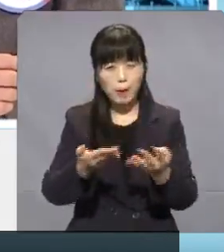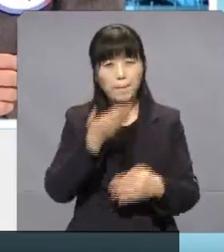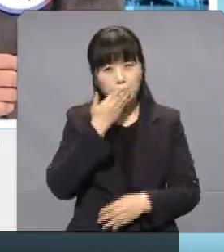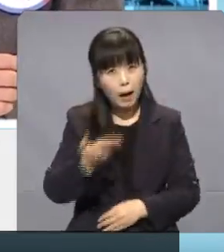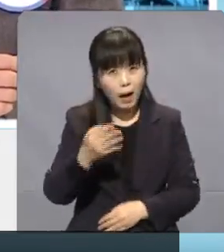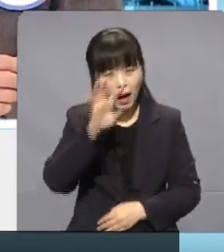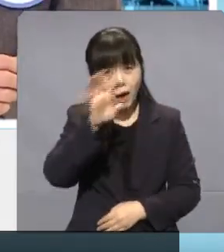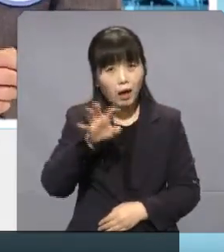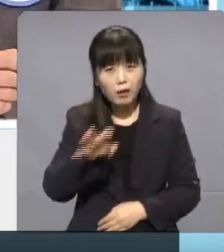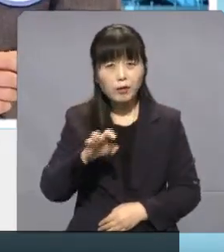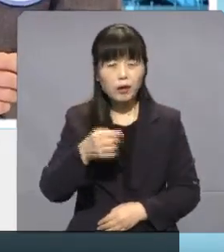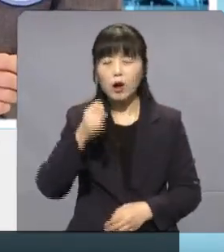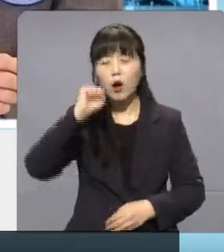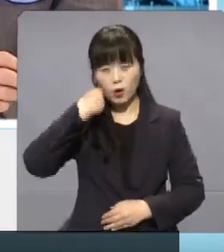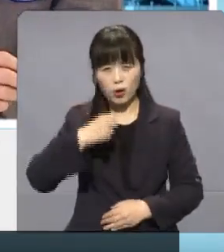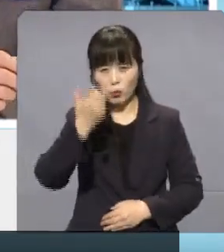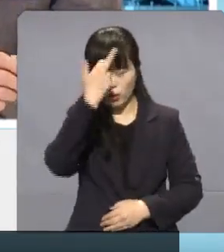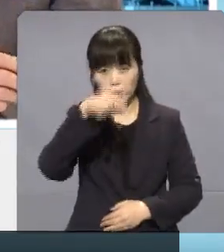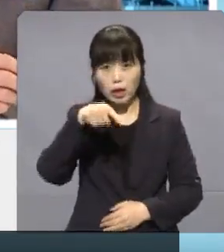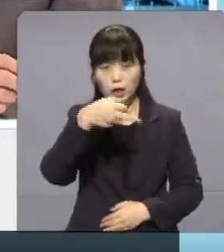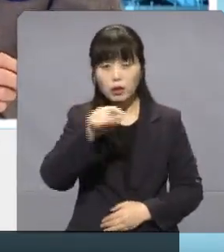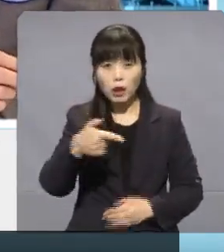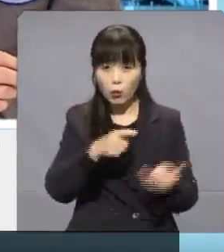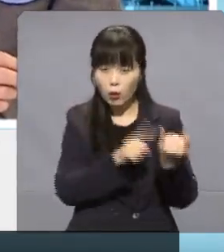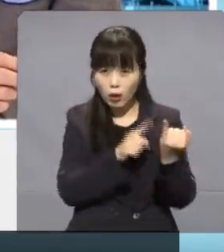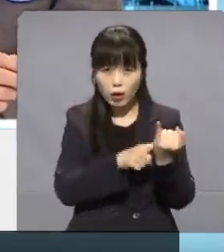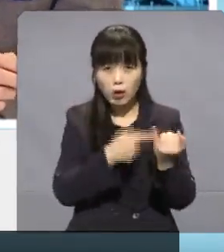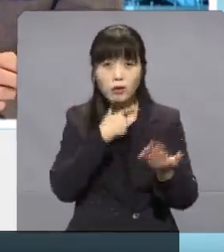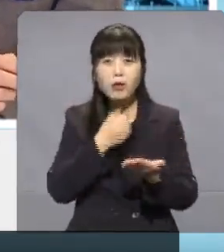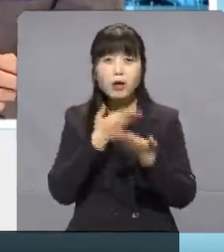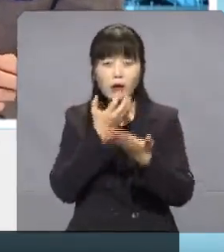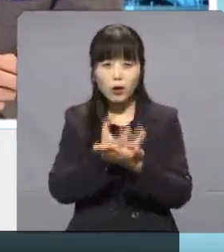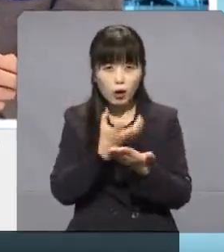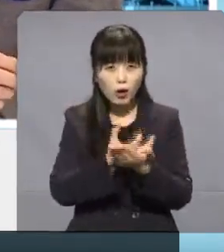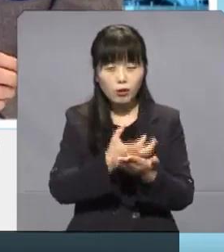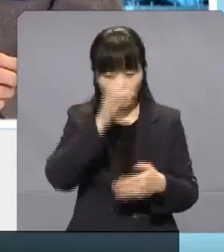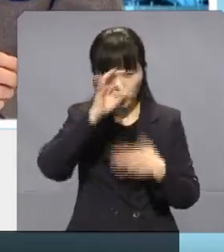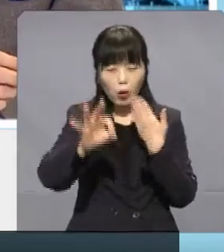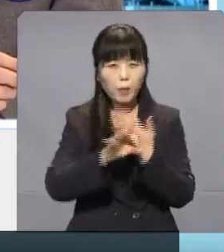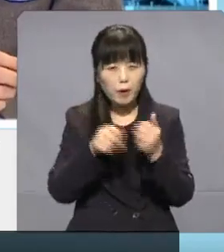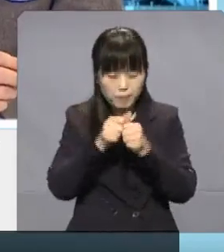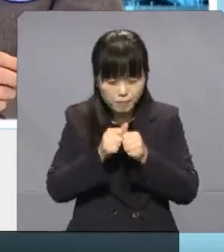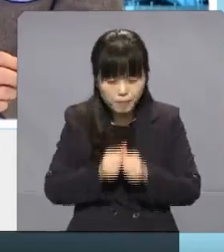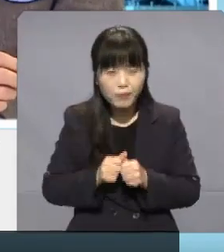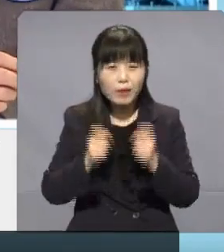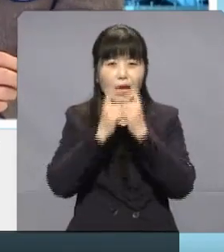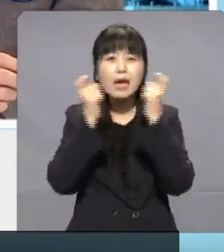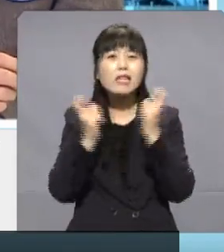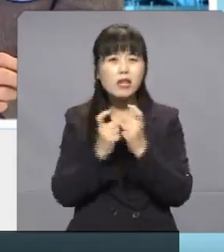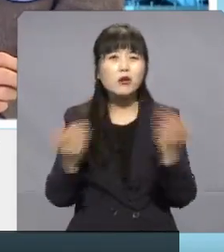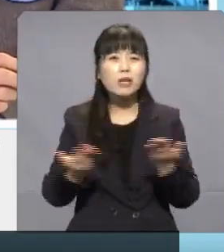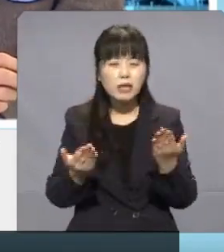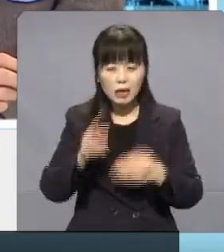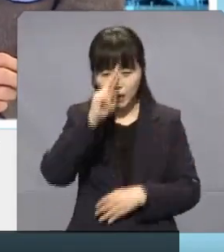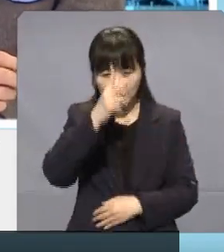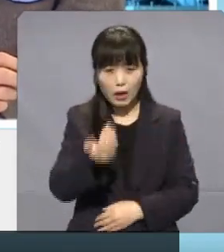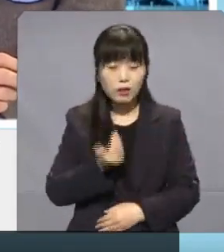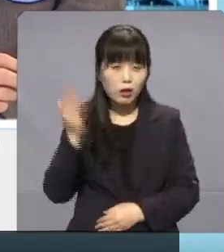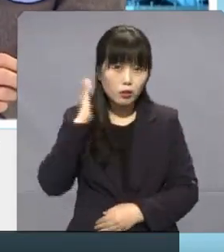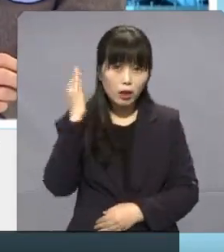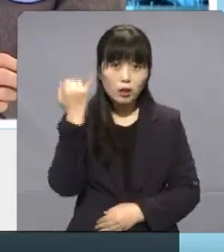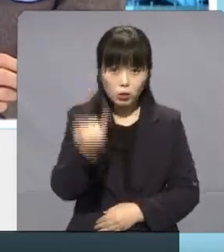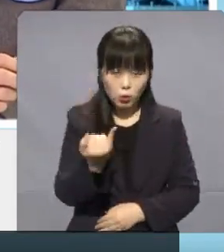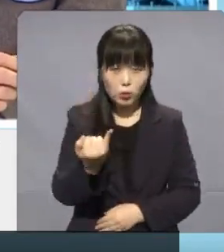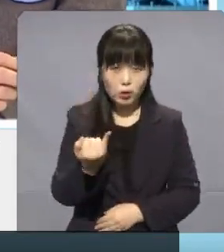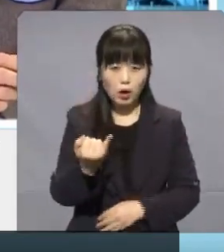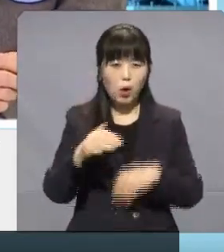않을 거라고 보고요. 지금 최서원 씨의 이 탄원서도 보면 구구절절 다 개인적인 내용이에요. 박근혜 전